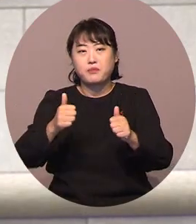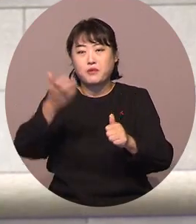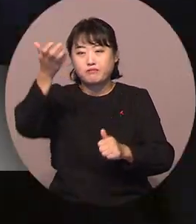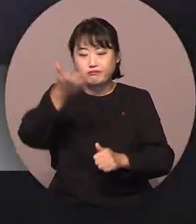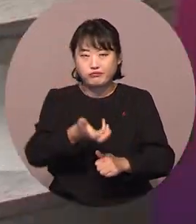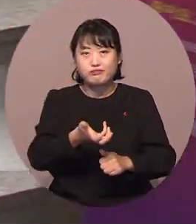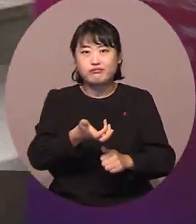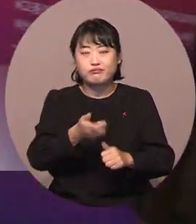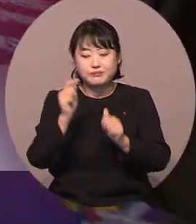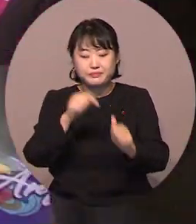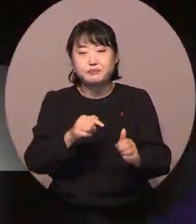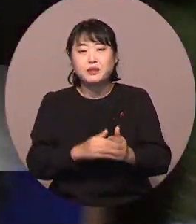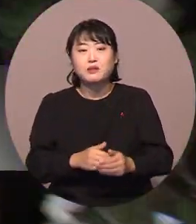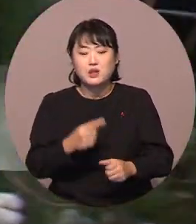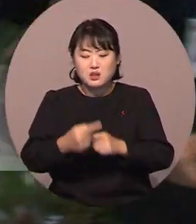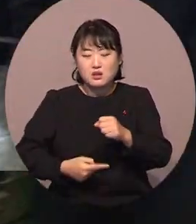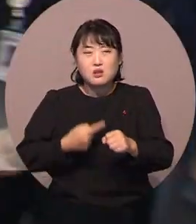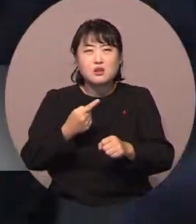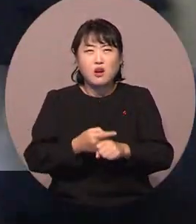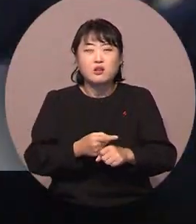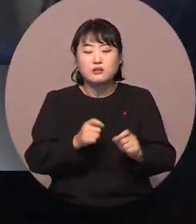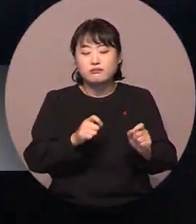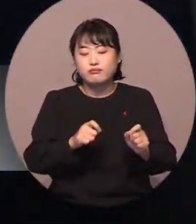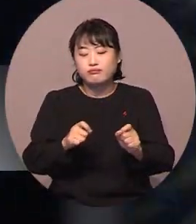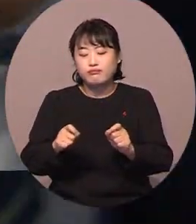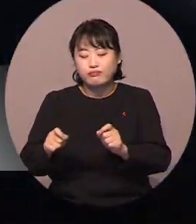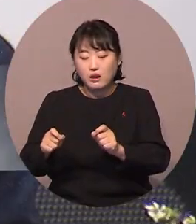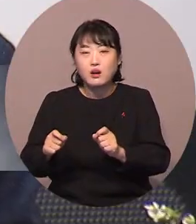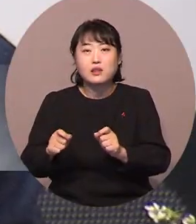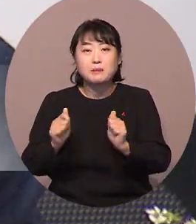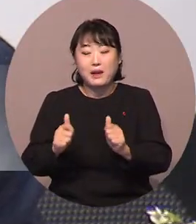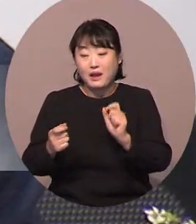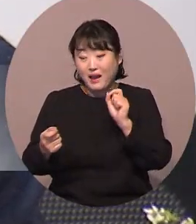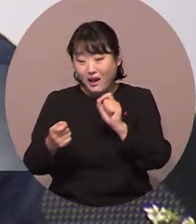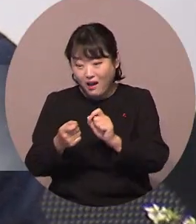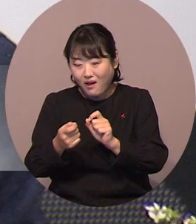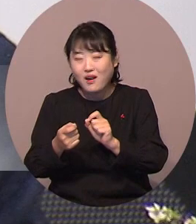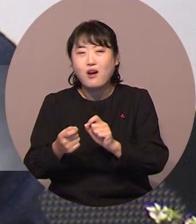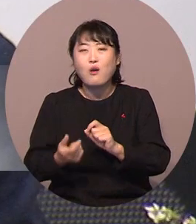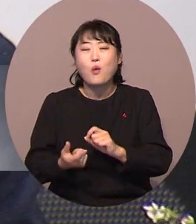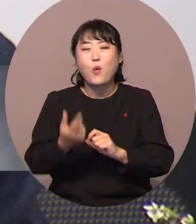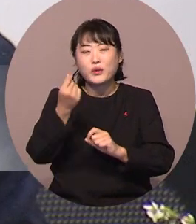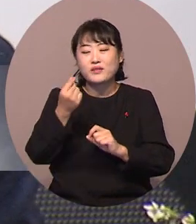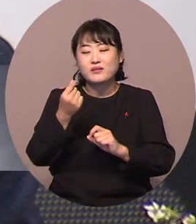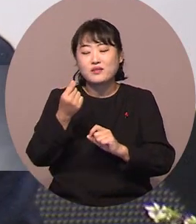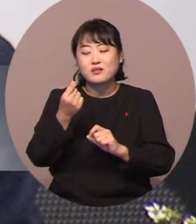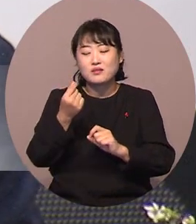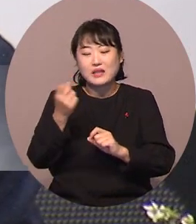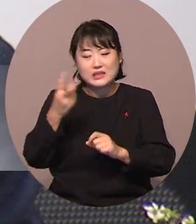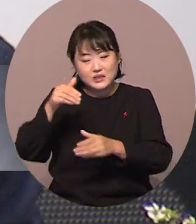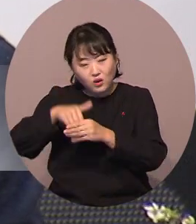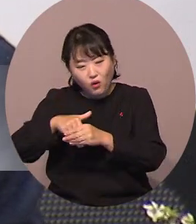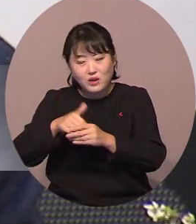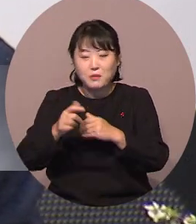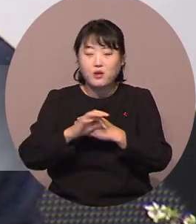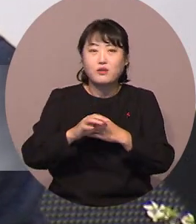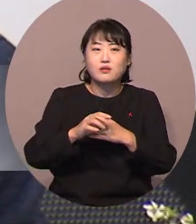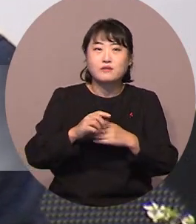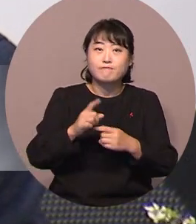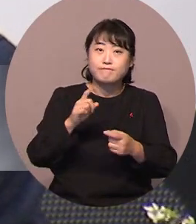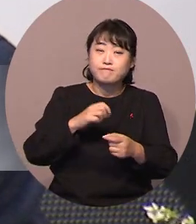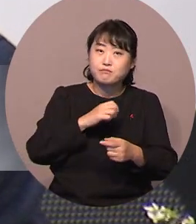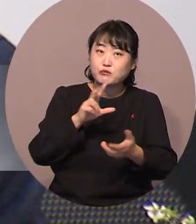돌려보냈습니다 1년 가까이 이어진 재판이 마무리돼 어떻게든 불확실성이 해소될 것으로 기대했던 공직사회와